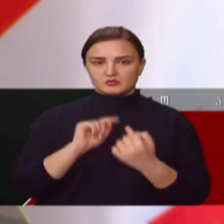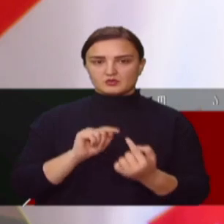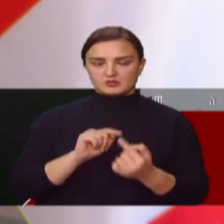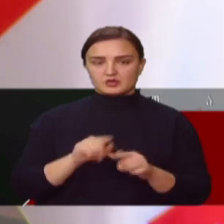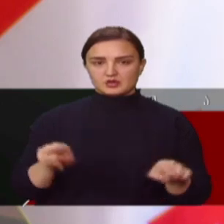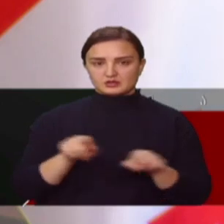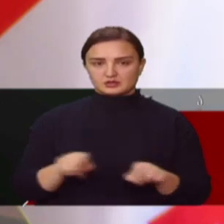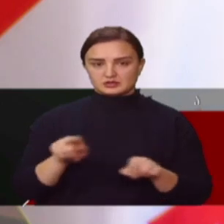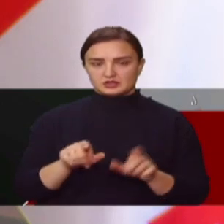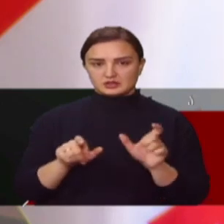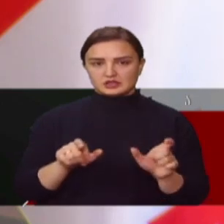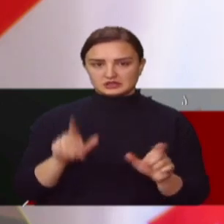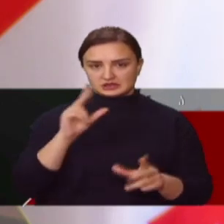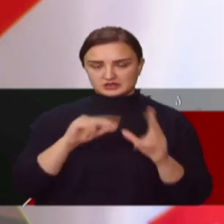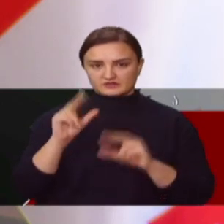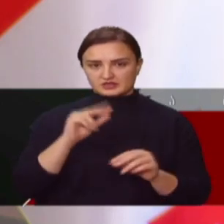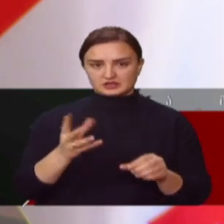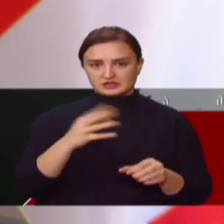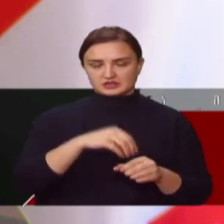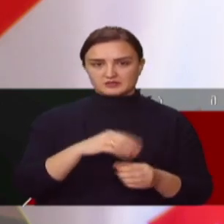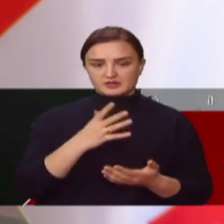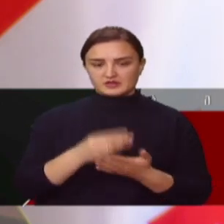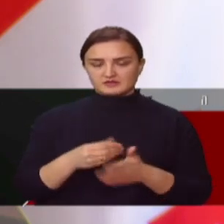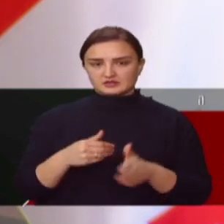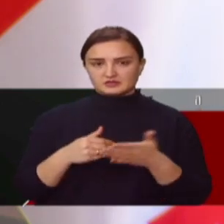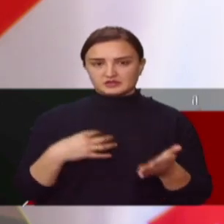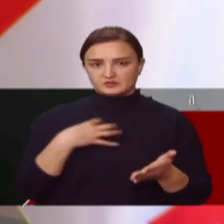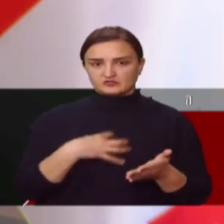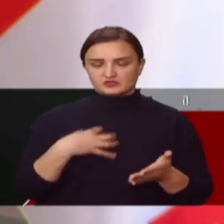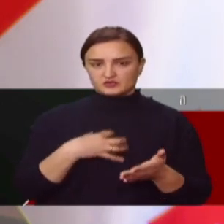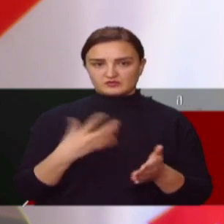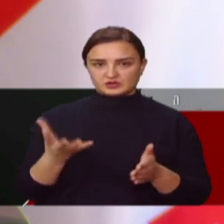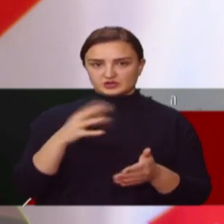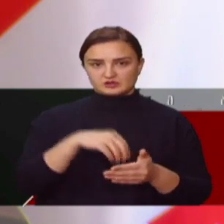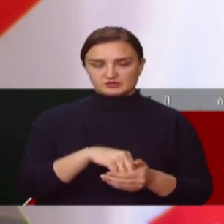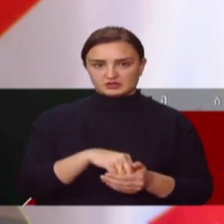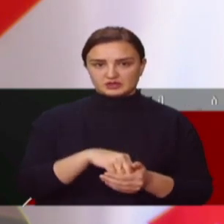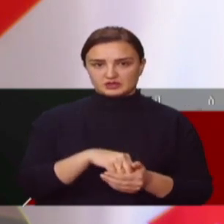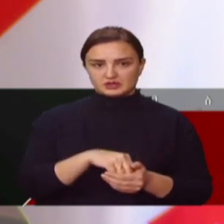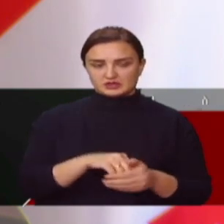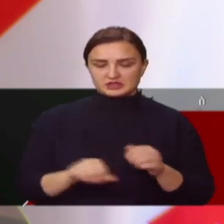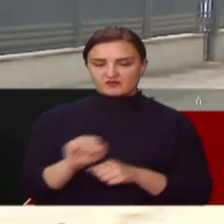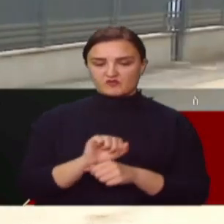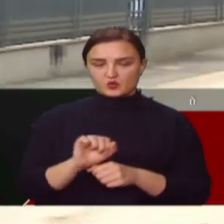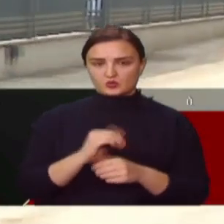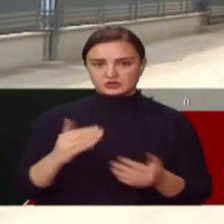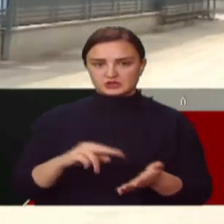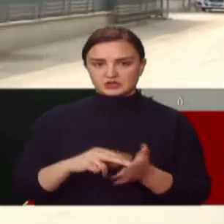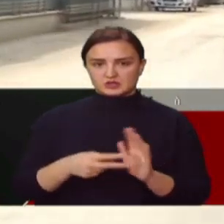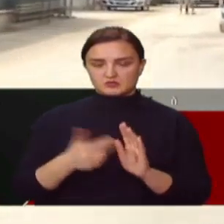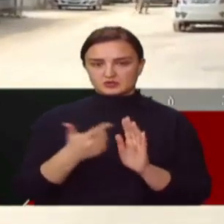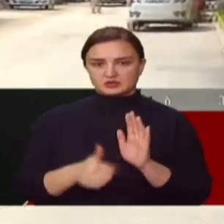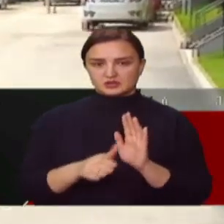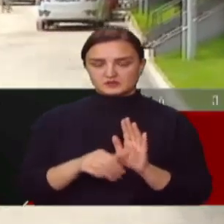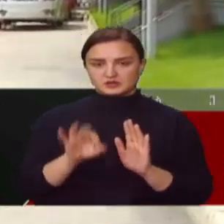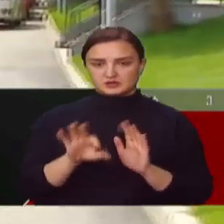პროპაგანდისტულ ნაწილს ითვალისწინებს, რომელიც არის თავის მხრივ მნიშვნელოვანი შემადგენელი ნაწილი რევოლუციური გეგმის. 26